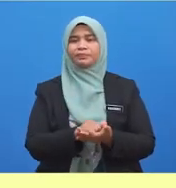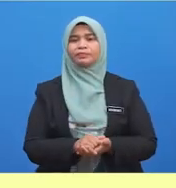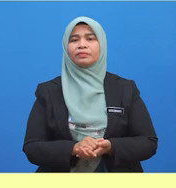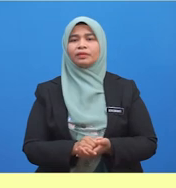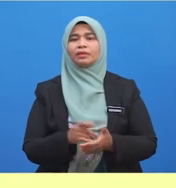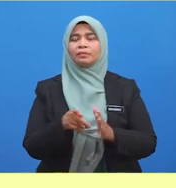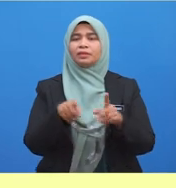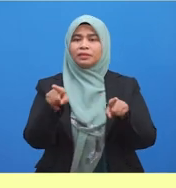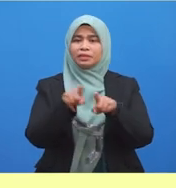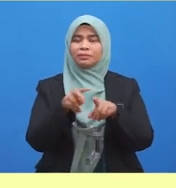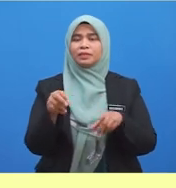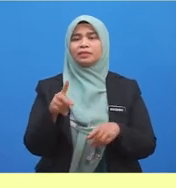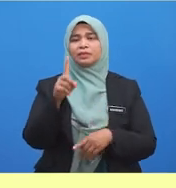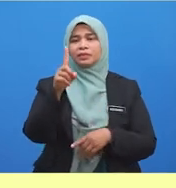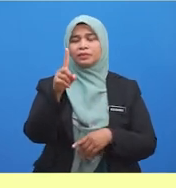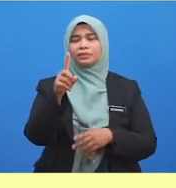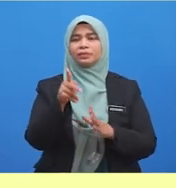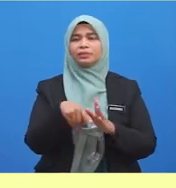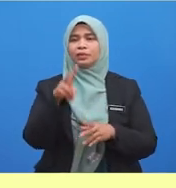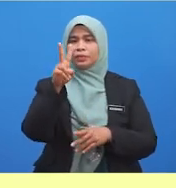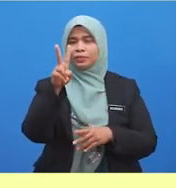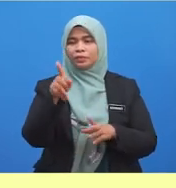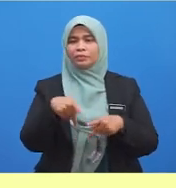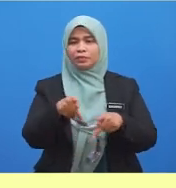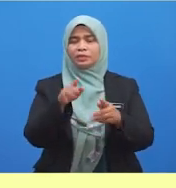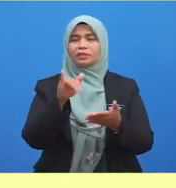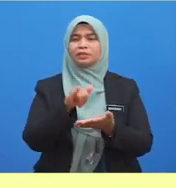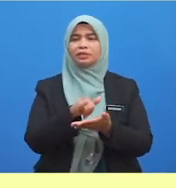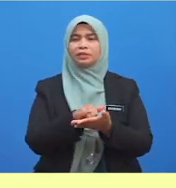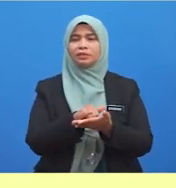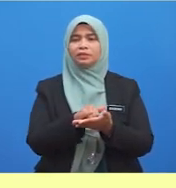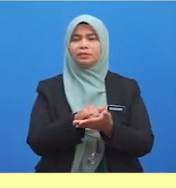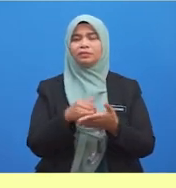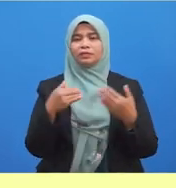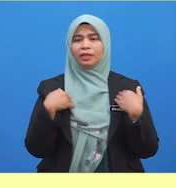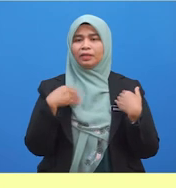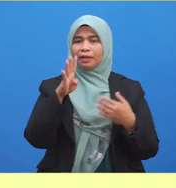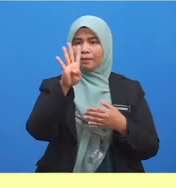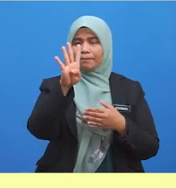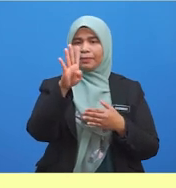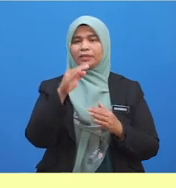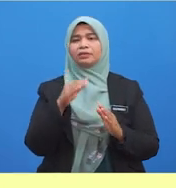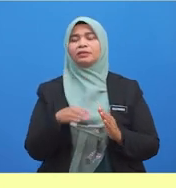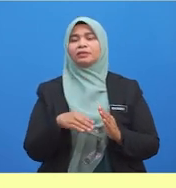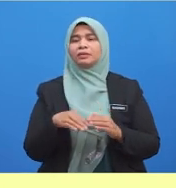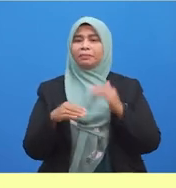Persamaan pertama ialah kedua-dua proses tersebut terdiri daripada 4 peringkat.